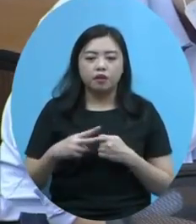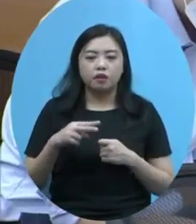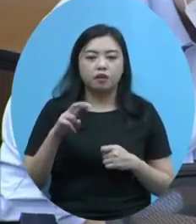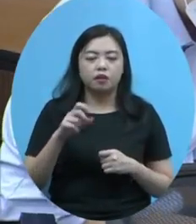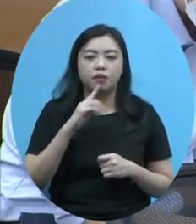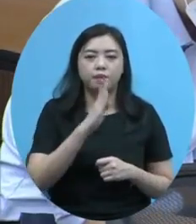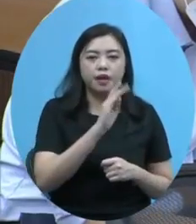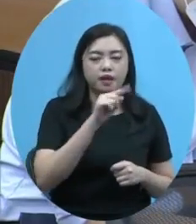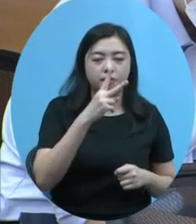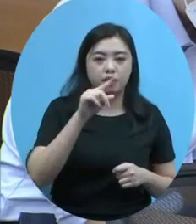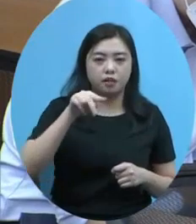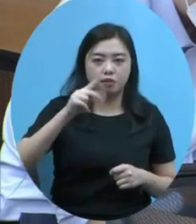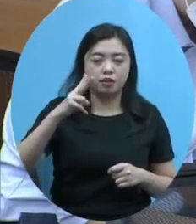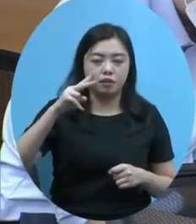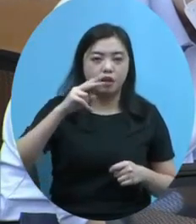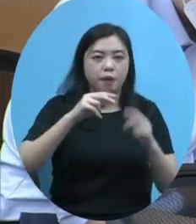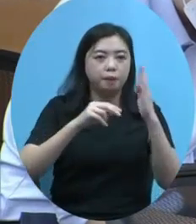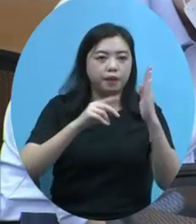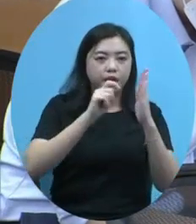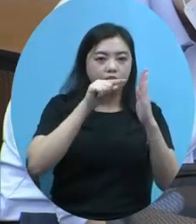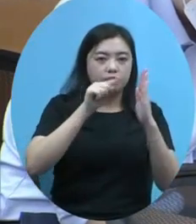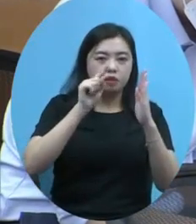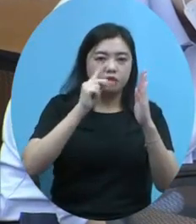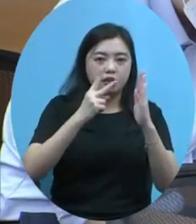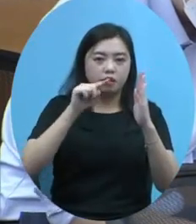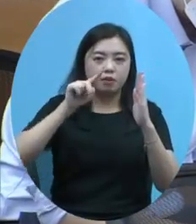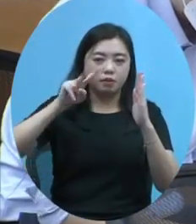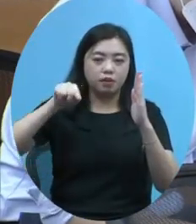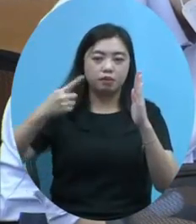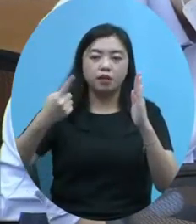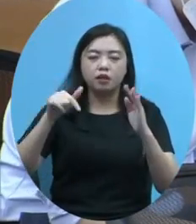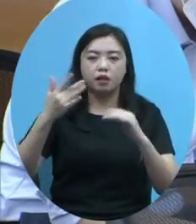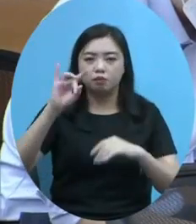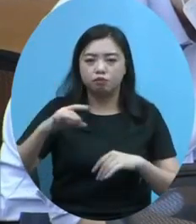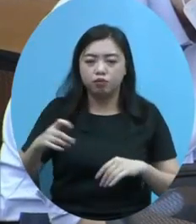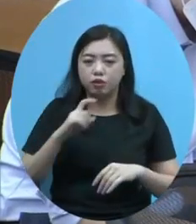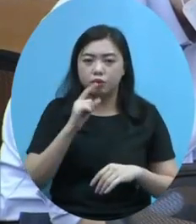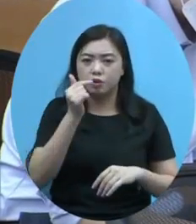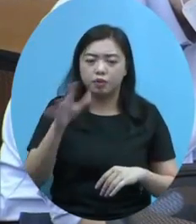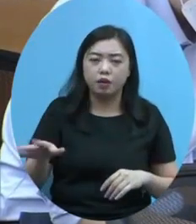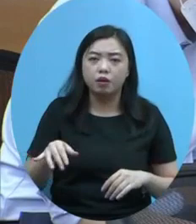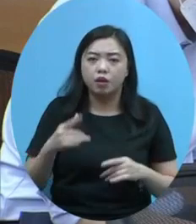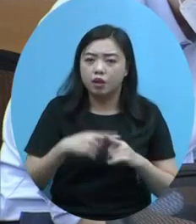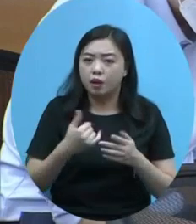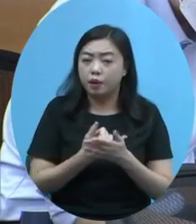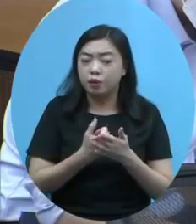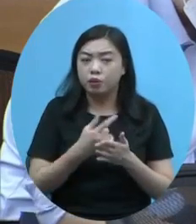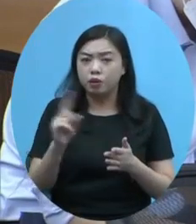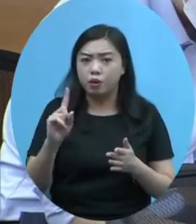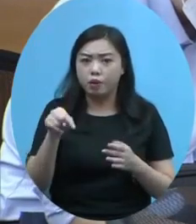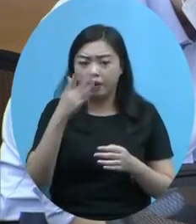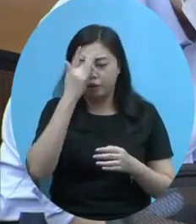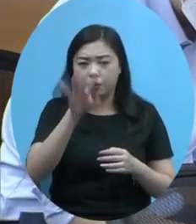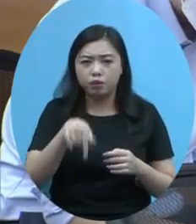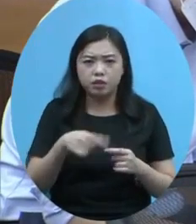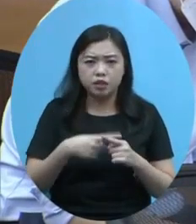見到 BA.2.12.1 咧，依家都有成19宗係冇源頭嘅個案啦。其實點樣評估依家呢個變異病毒